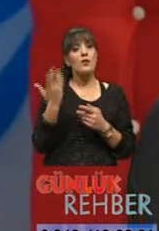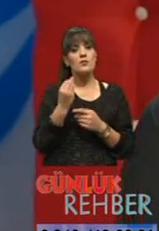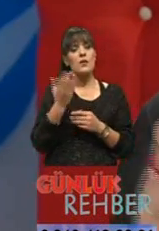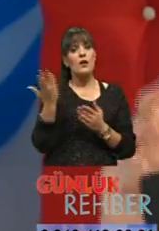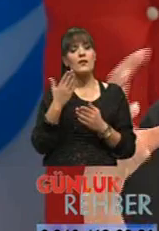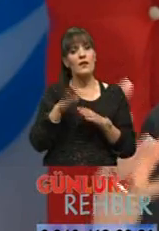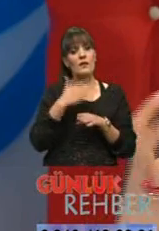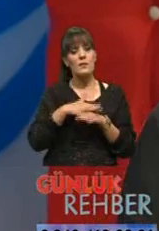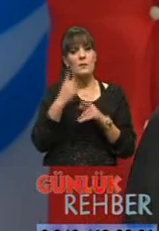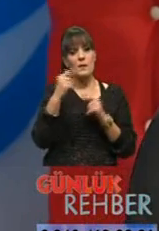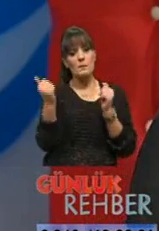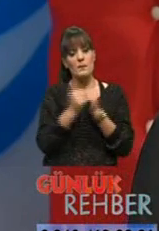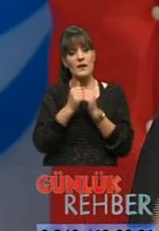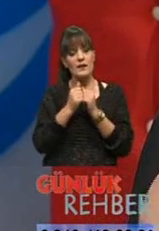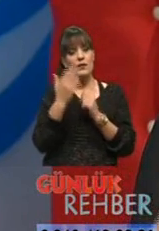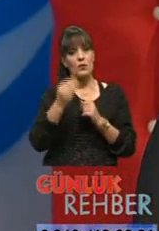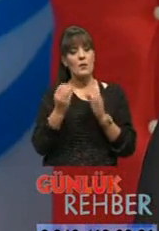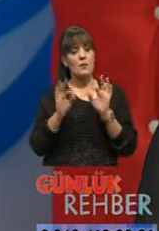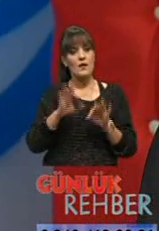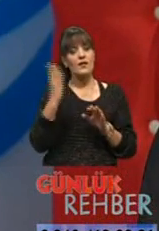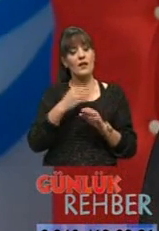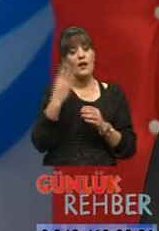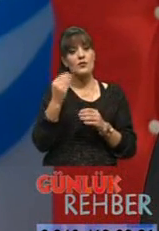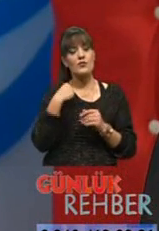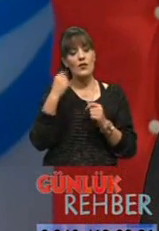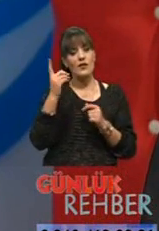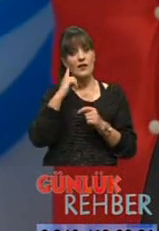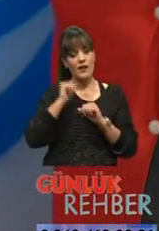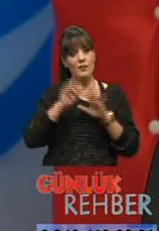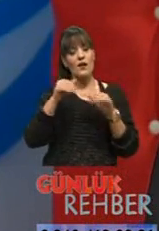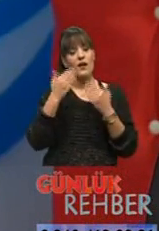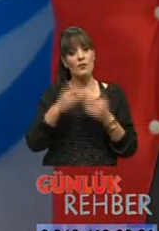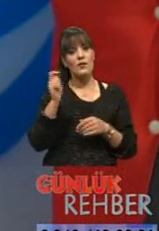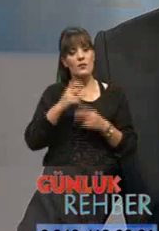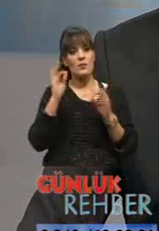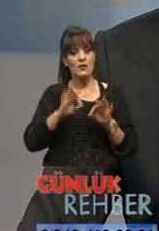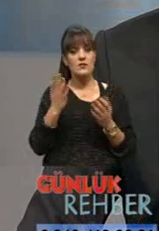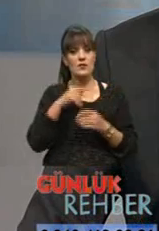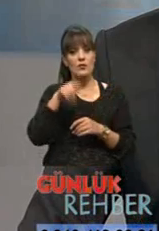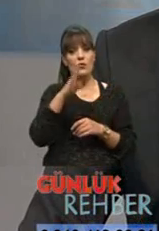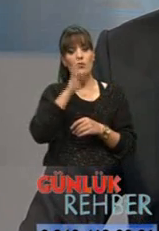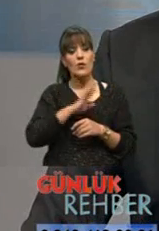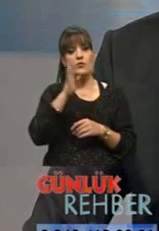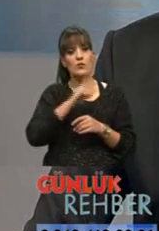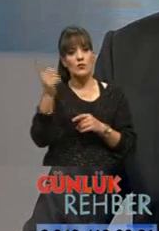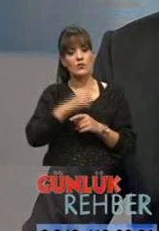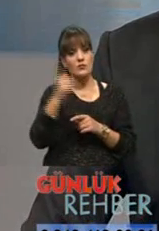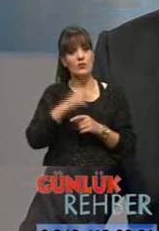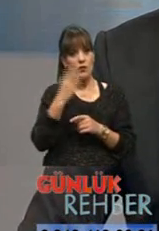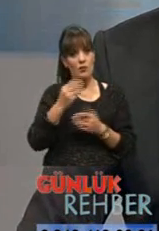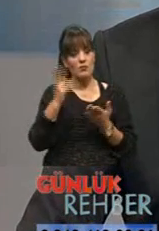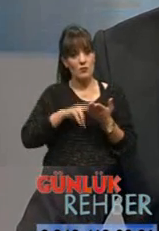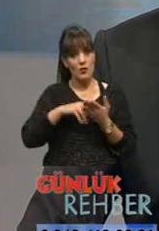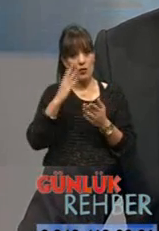Artık yavaş yavaş belki bir birlik de kurmaya başlarsınız. Daha çok tanınmaya, daha çok kabul İnşallah. Edilmeye başlarsınız. Baksanız zaten böyle 400-400 geliyorsa